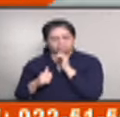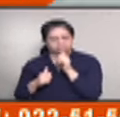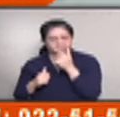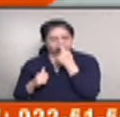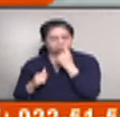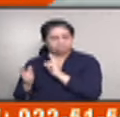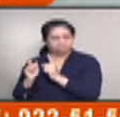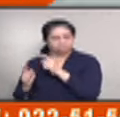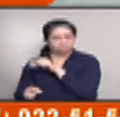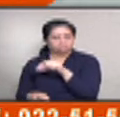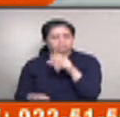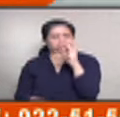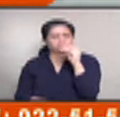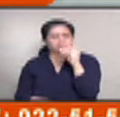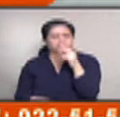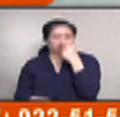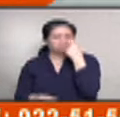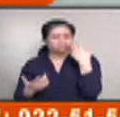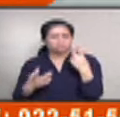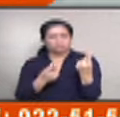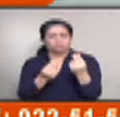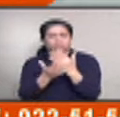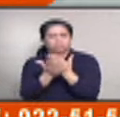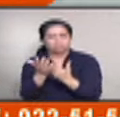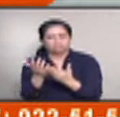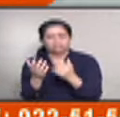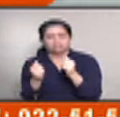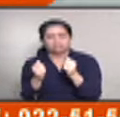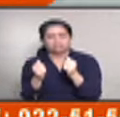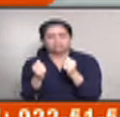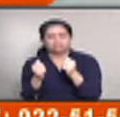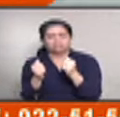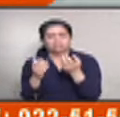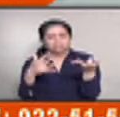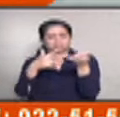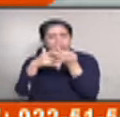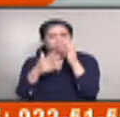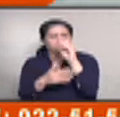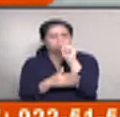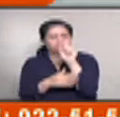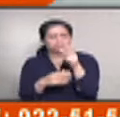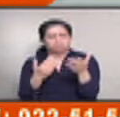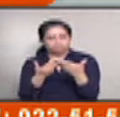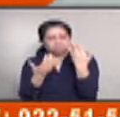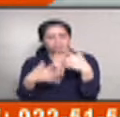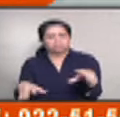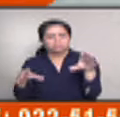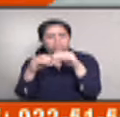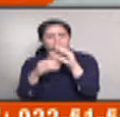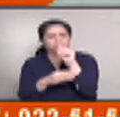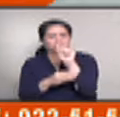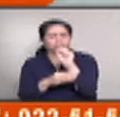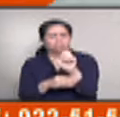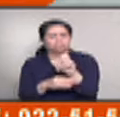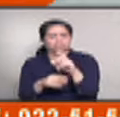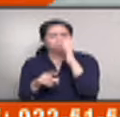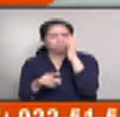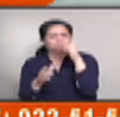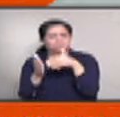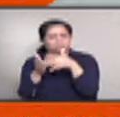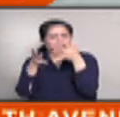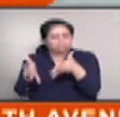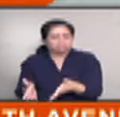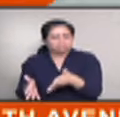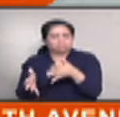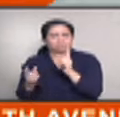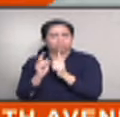Kasi nag-usap na kami, 50, kasi nagawa ko naman yung sa COVID file ko po yan, halos matapos na yung kaso, 50,000 na